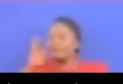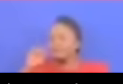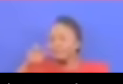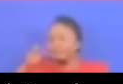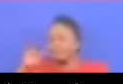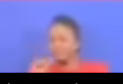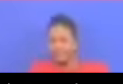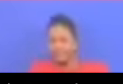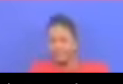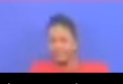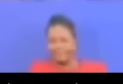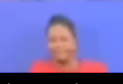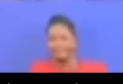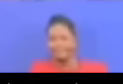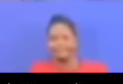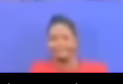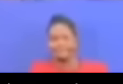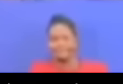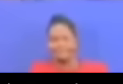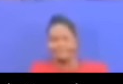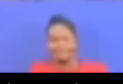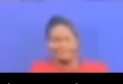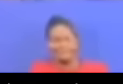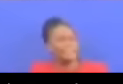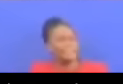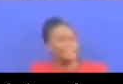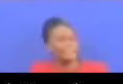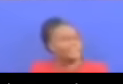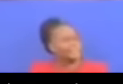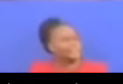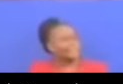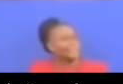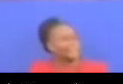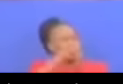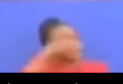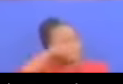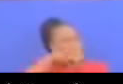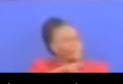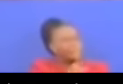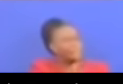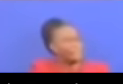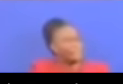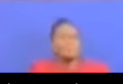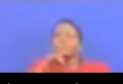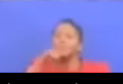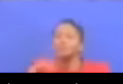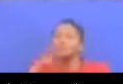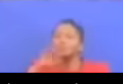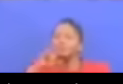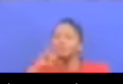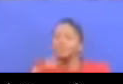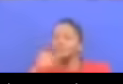mahala tulimalize heshimiwa sijui ni nani alikuwa anasema taarifa kabla kengele haijagonga mheshimiwa muijage